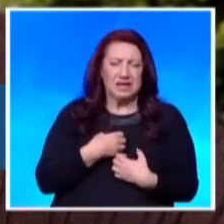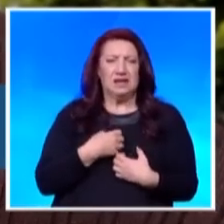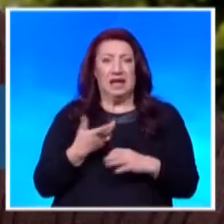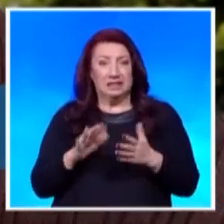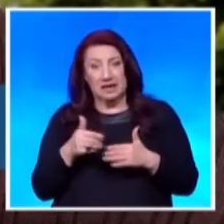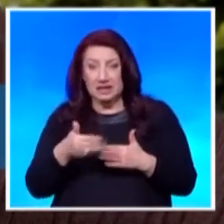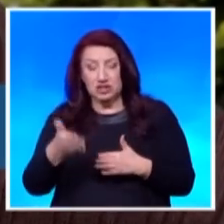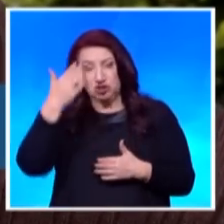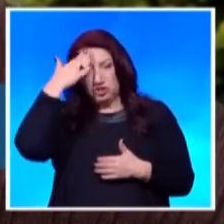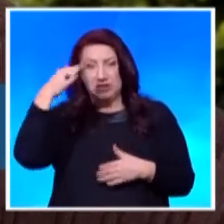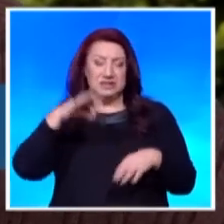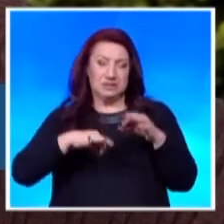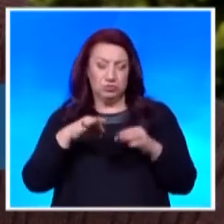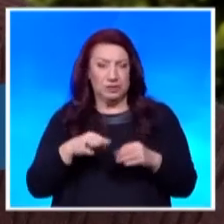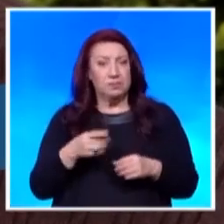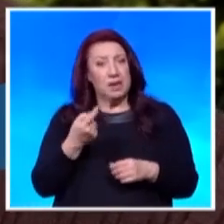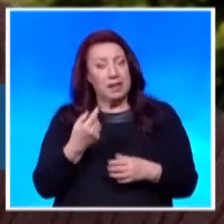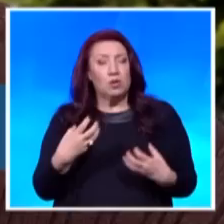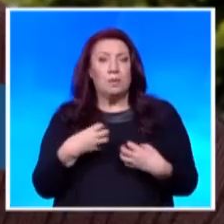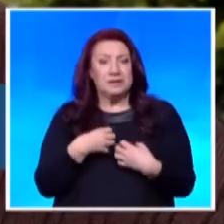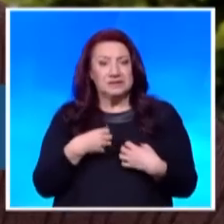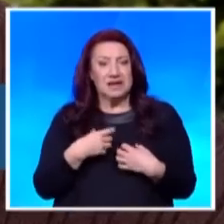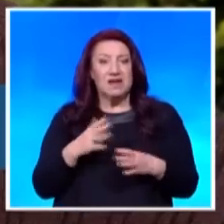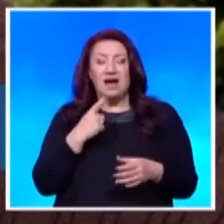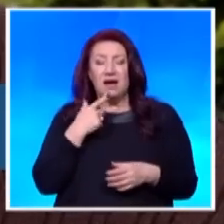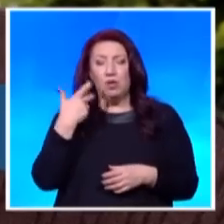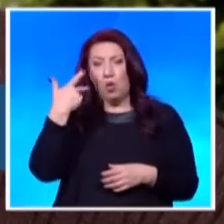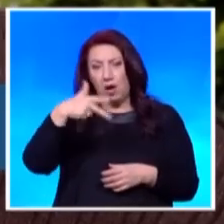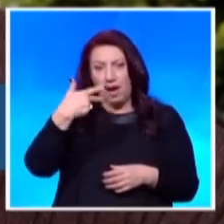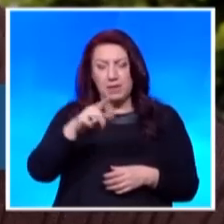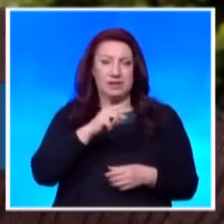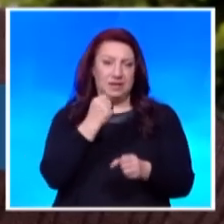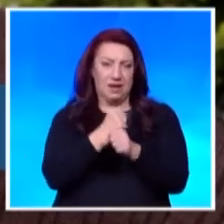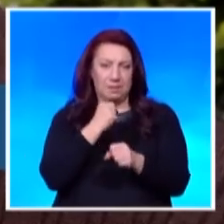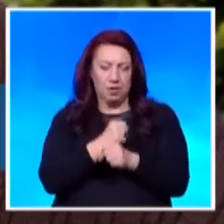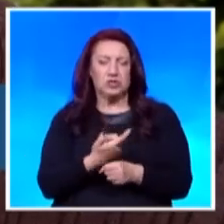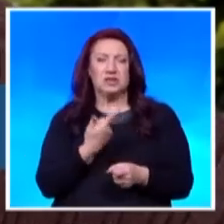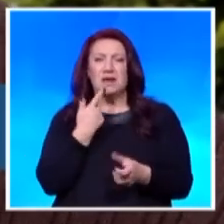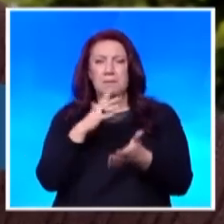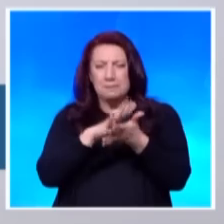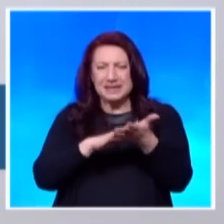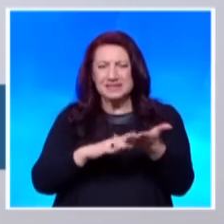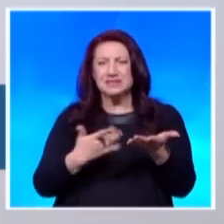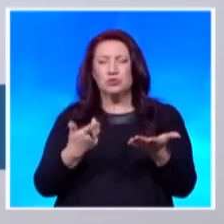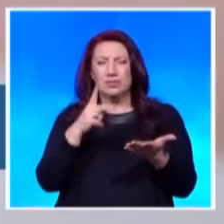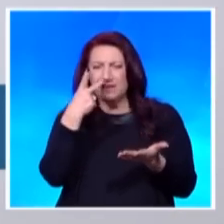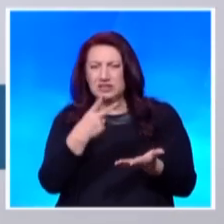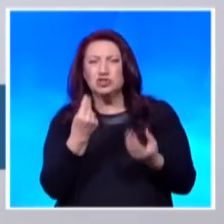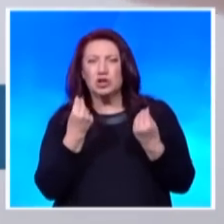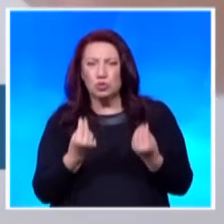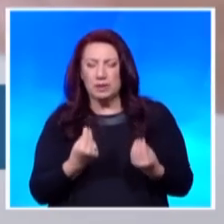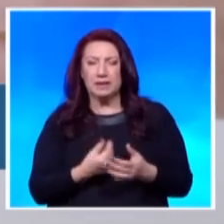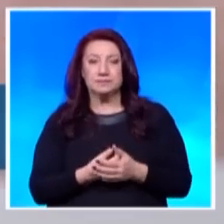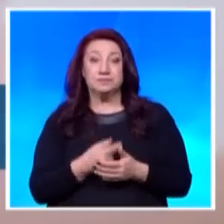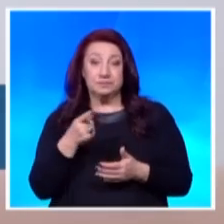Напротив, притеснително е какво ще се случи, ако някоя камера не сработи, ако не се вижда добре, ако е зацапана, ако има някакъв проблем. Така, в дните до